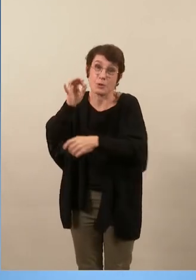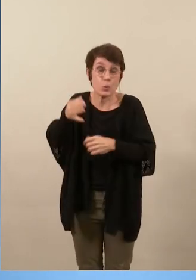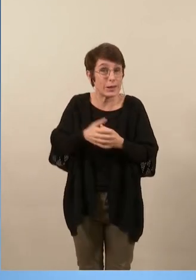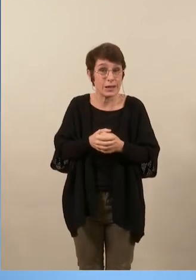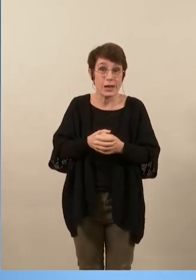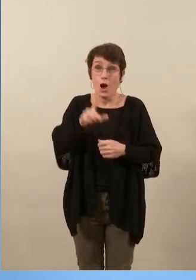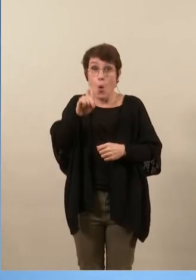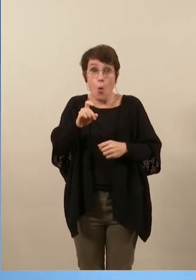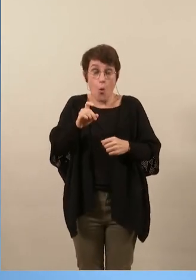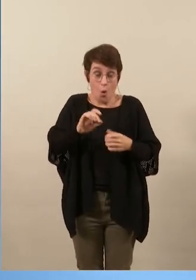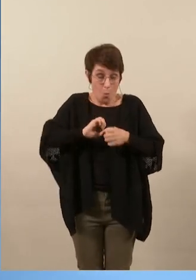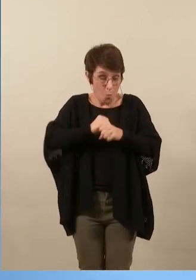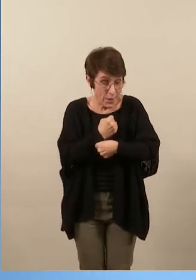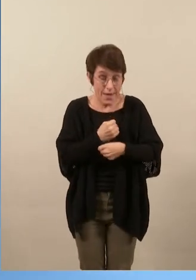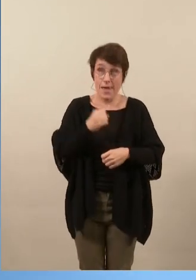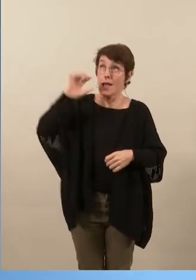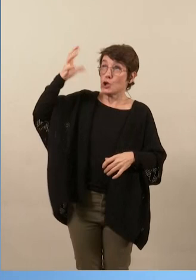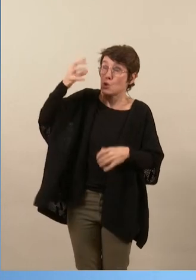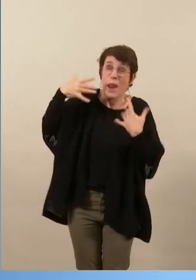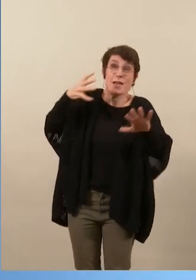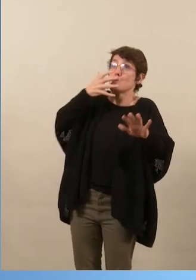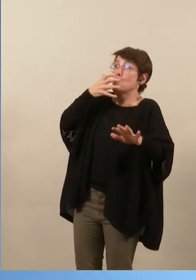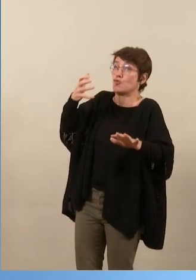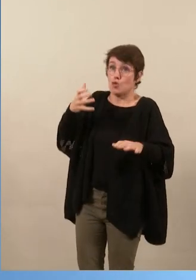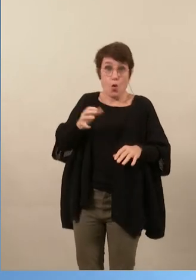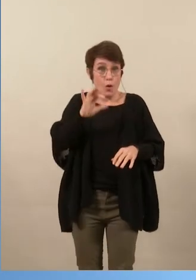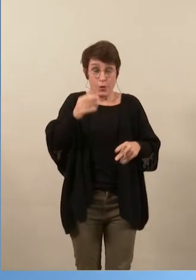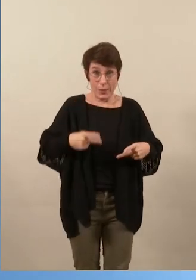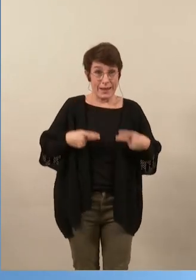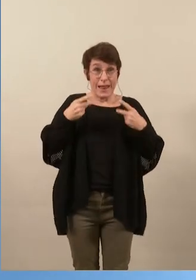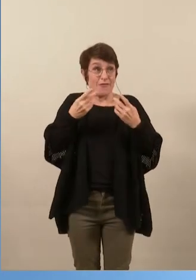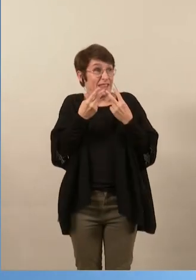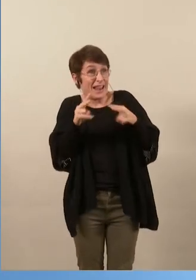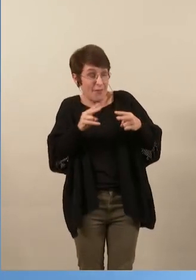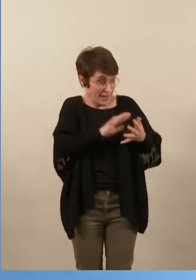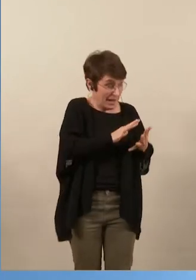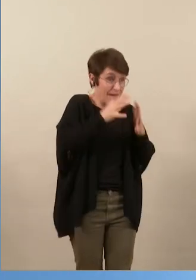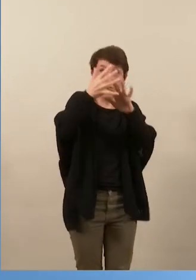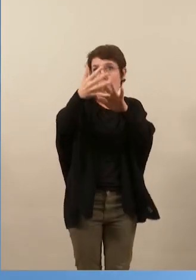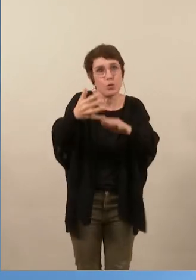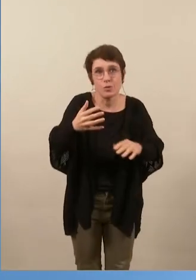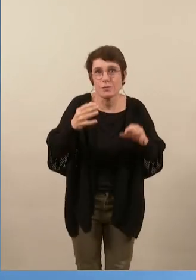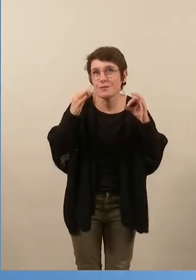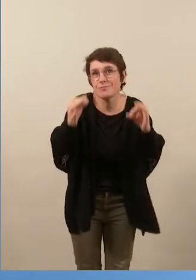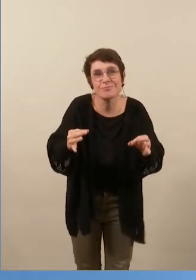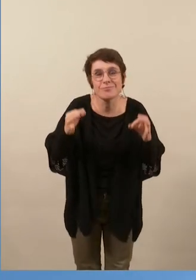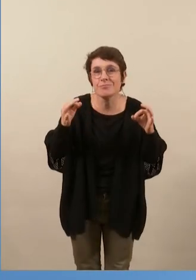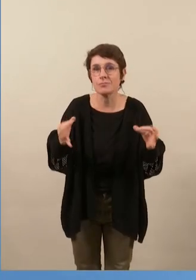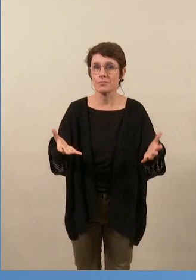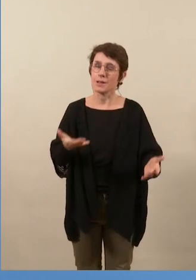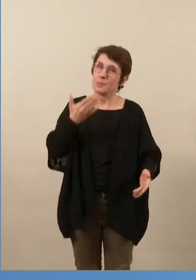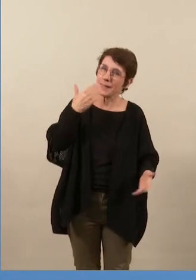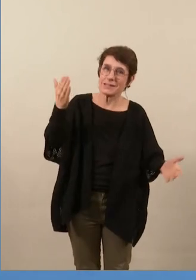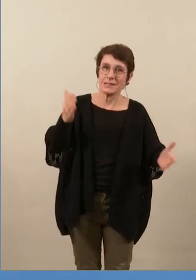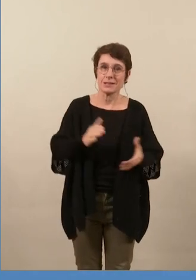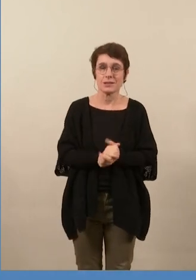soleil brûle la ville est naturellement en transition merci juste pour vous rappeler